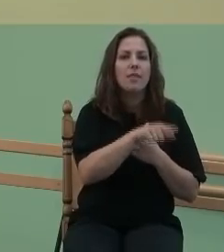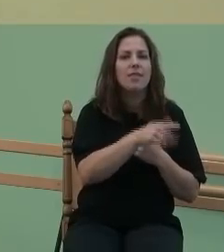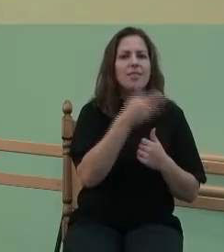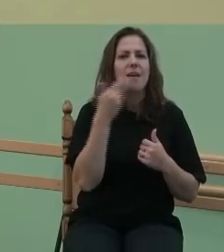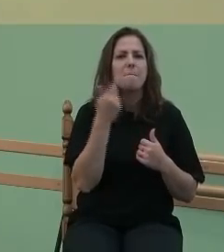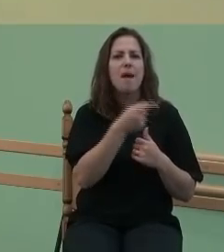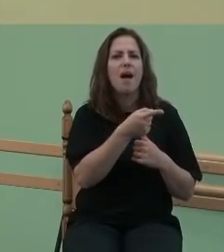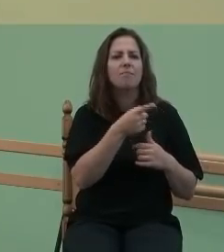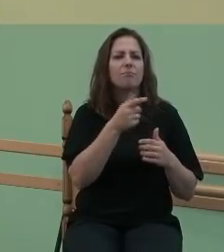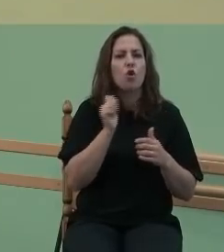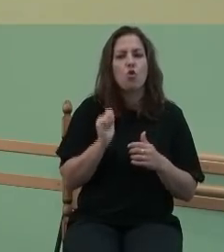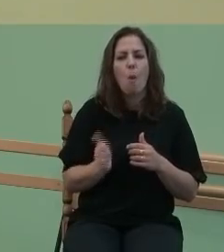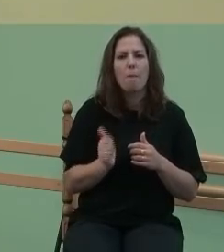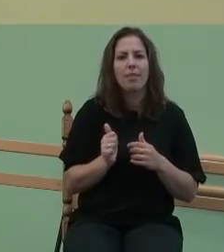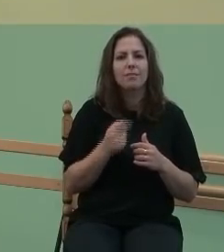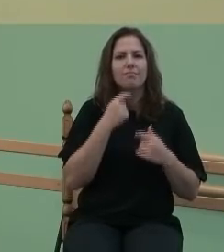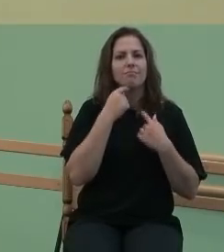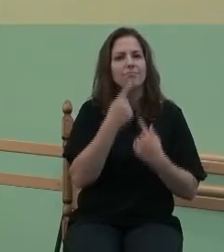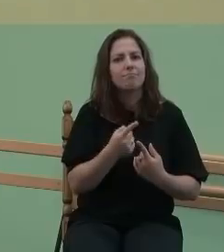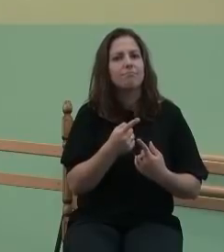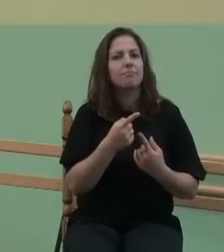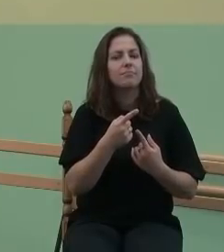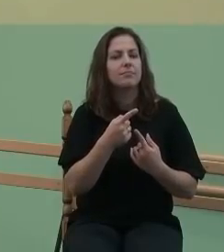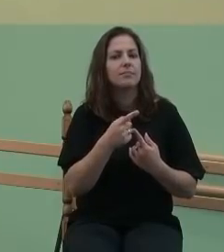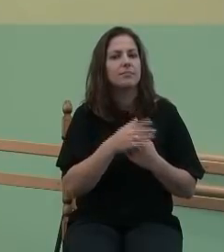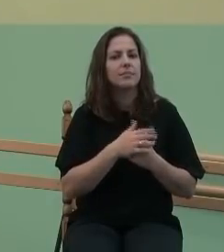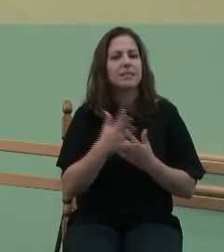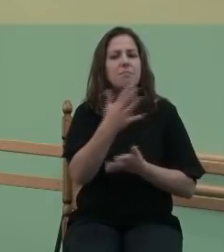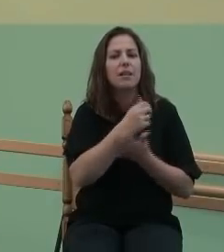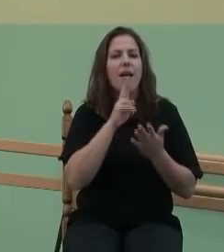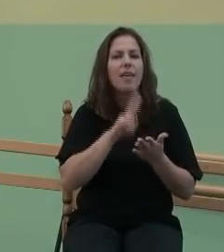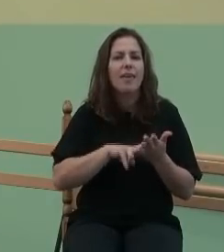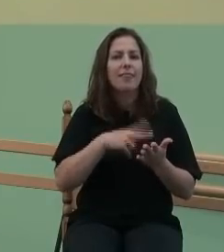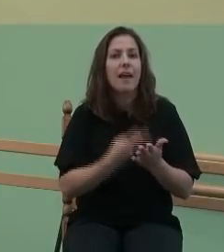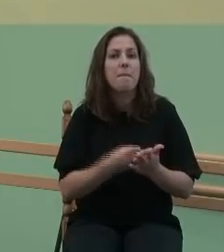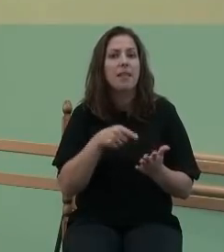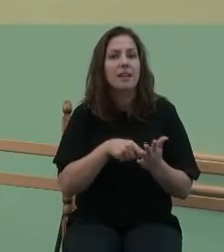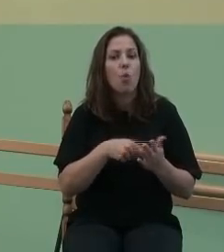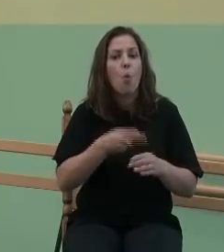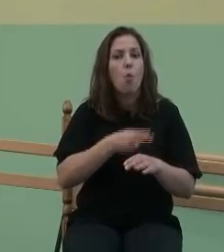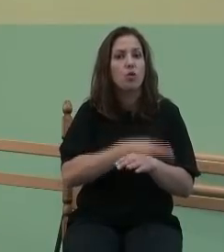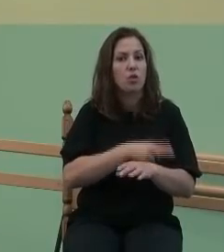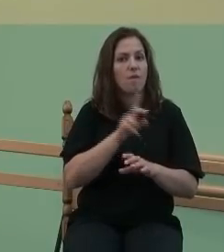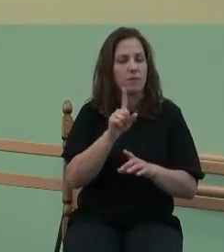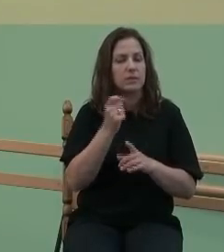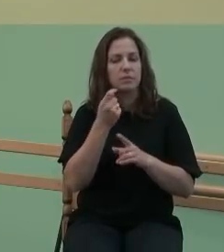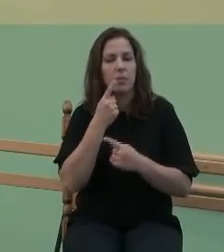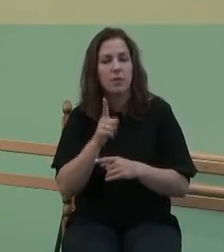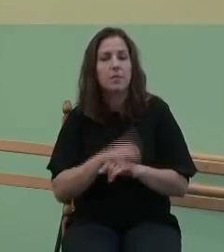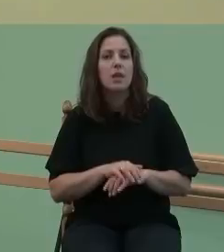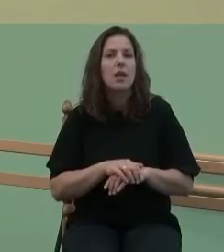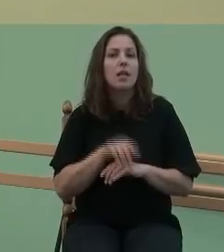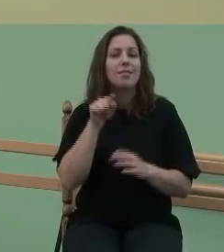sobą kompetencji do określonego wydania tej interpretacji w sposób urzędowy, o czym za chwilę,